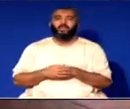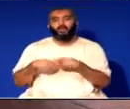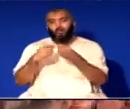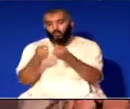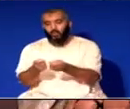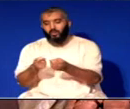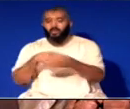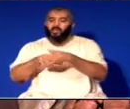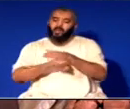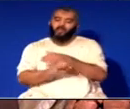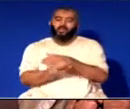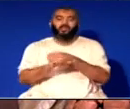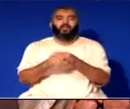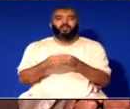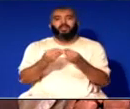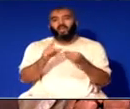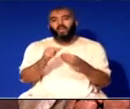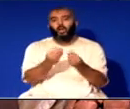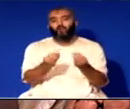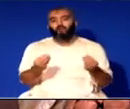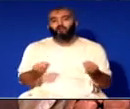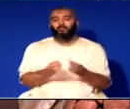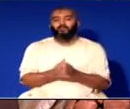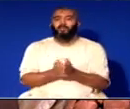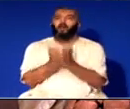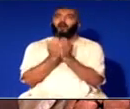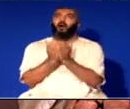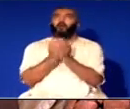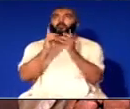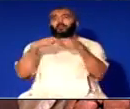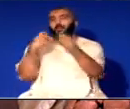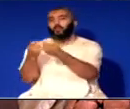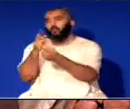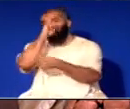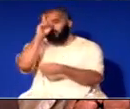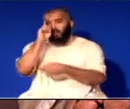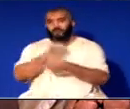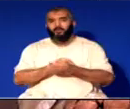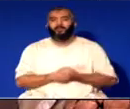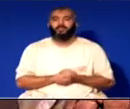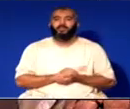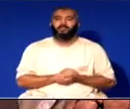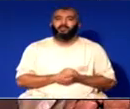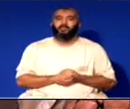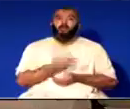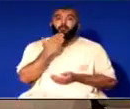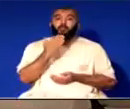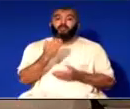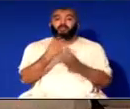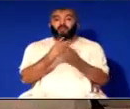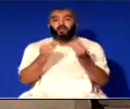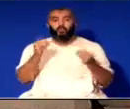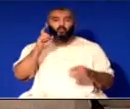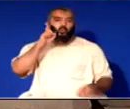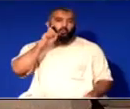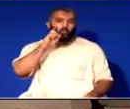يرزقها إن شاء الله مرزقها يا أرحم الراحمين يرزقها ذرية صالحة يا رب يا رب. شيخنا الشيخ عبد القادر بن عزوز نشكرك شكرا